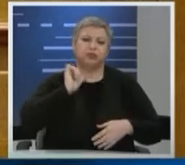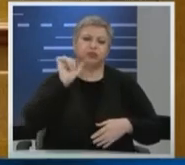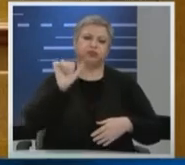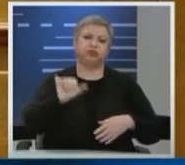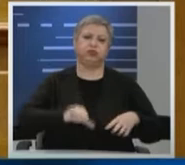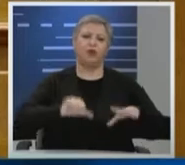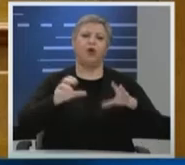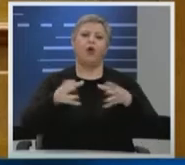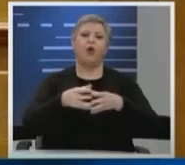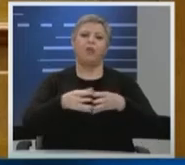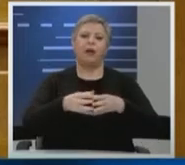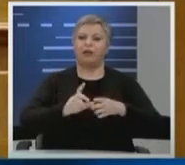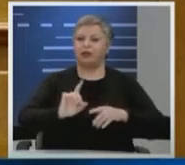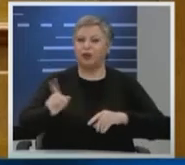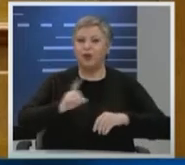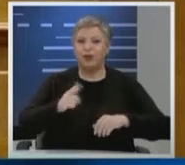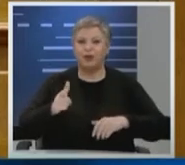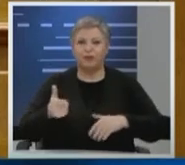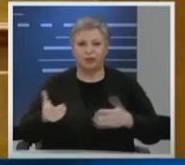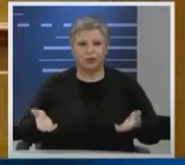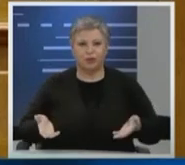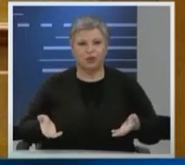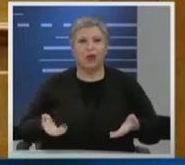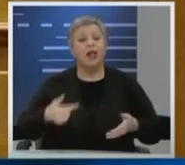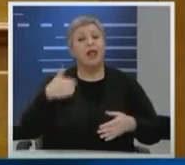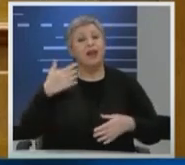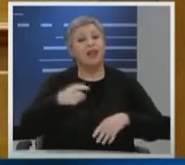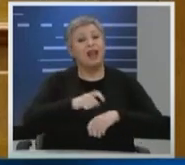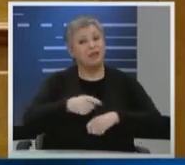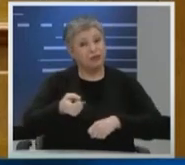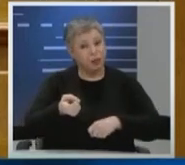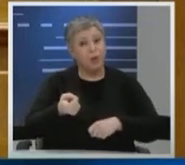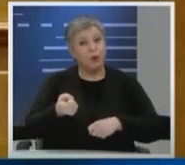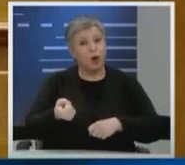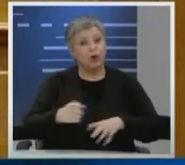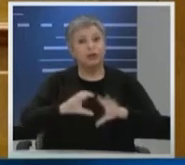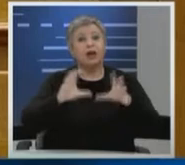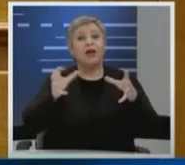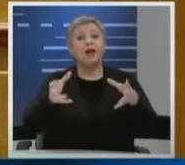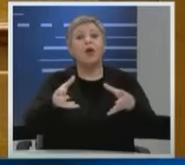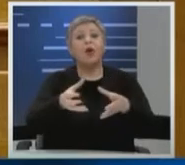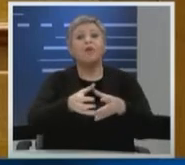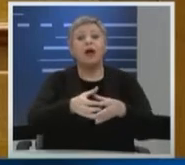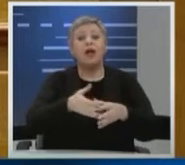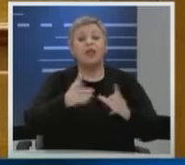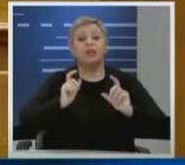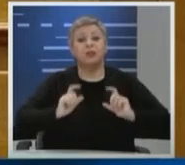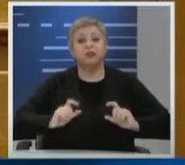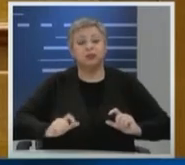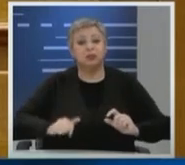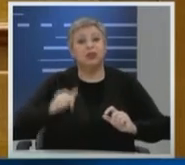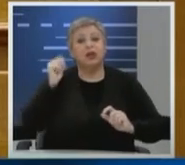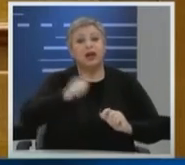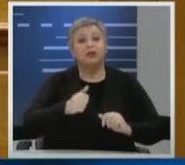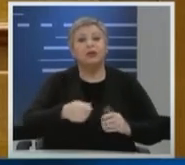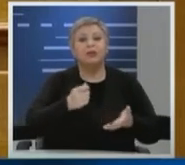οικονομικές ελίτ. Και είναι πρόκληση οι οικονομικές ελίτ που προστατεύεται να πληρώνουν μόνο το 10% για τα διανεμόμενα